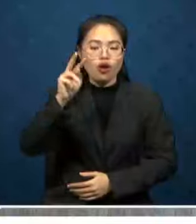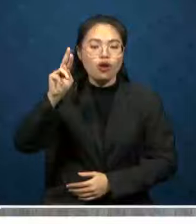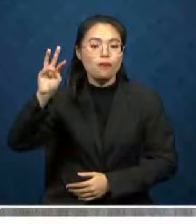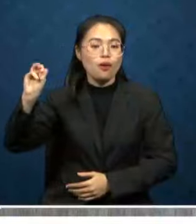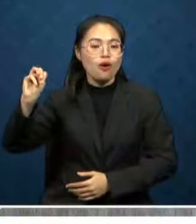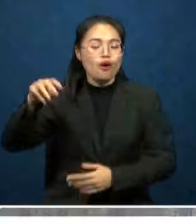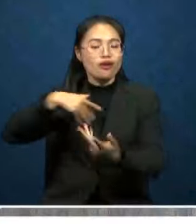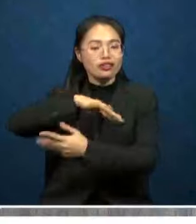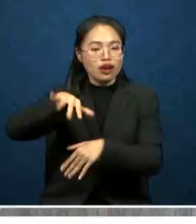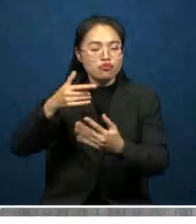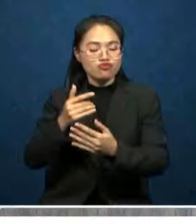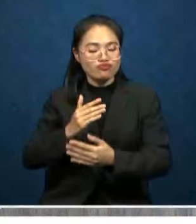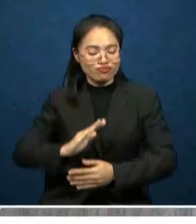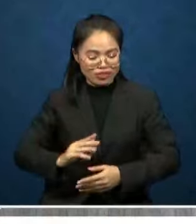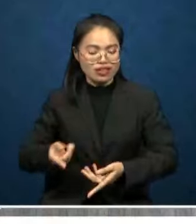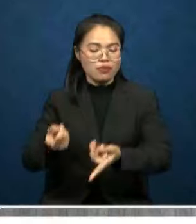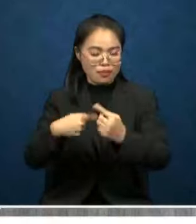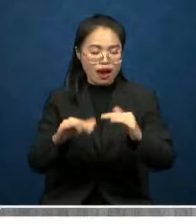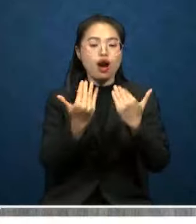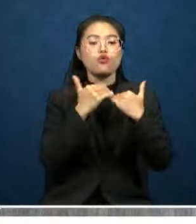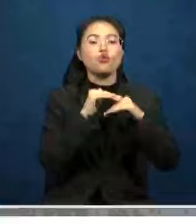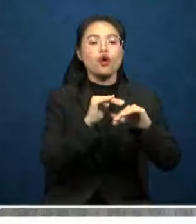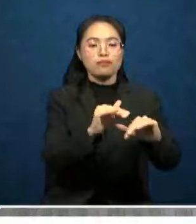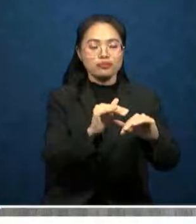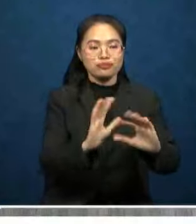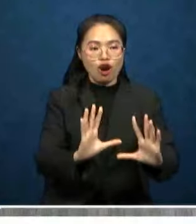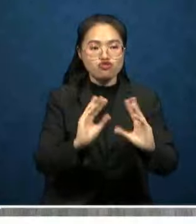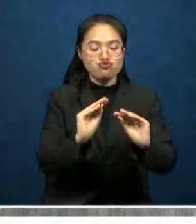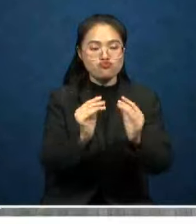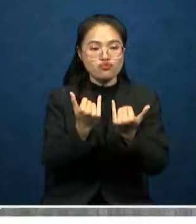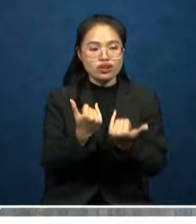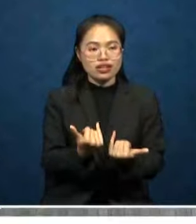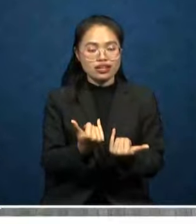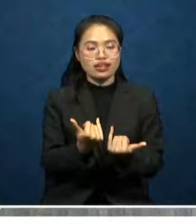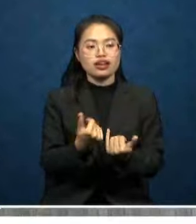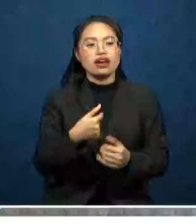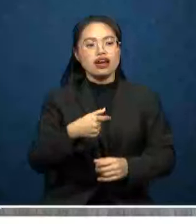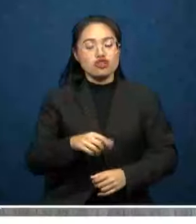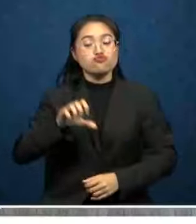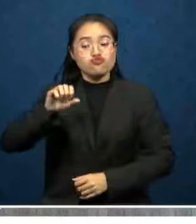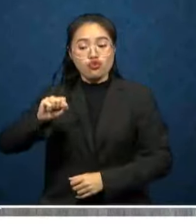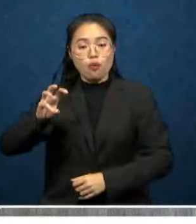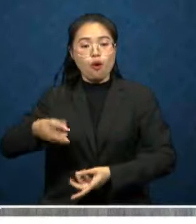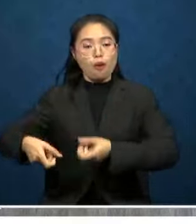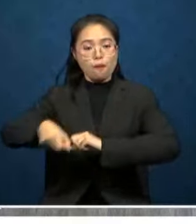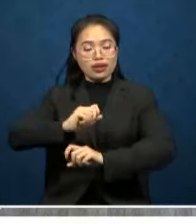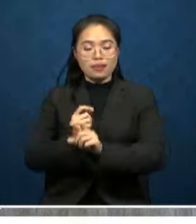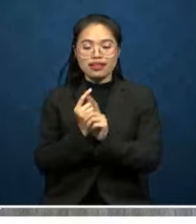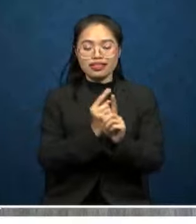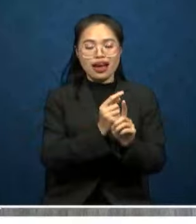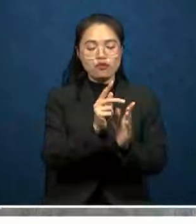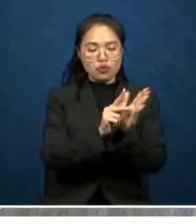ให้เกียรติขออนุญาตทวนนิดนึงฮะเราต้องปฏิบัติหน้าที่ตามมาตรา 153